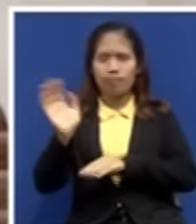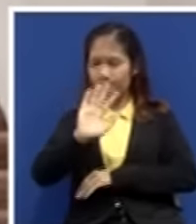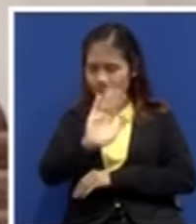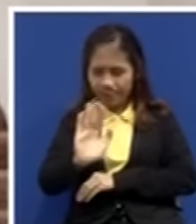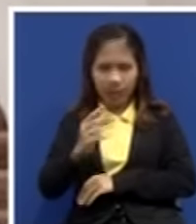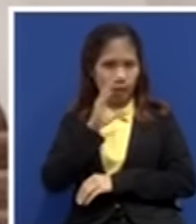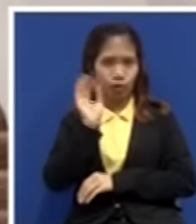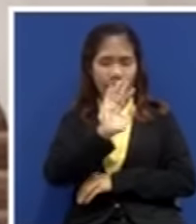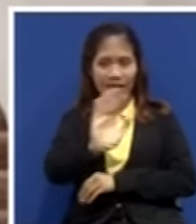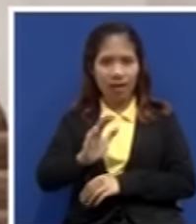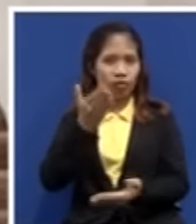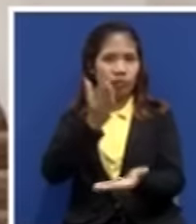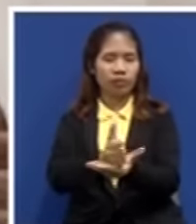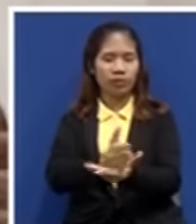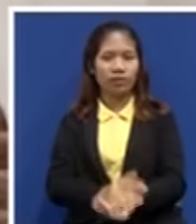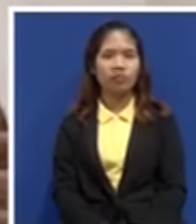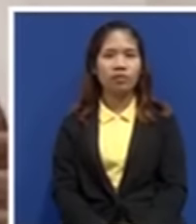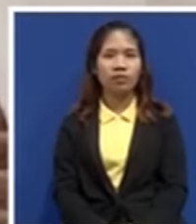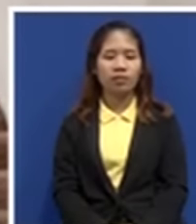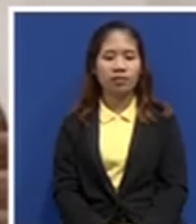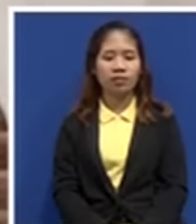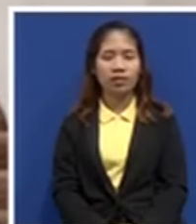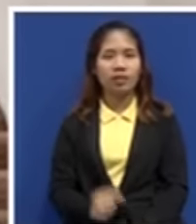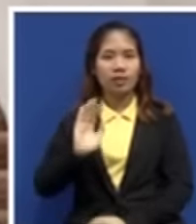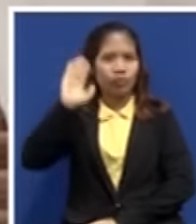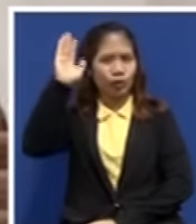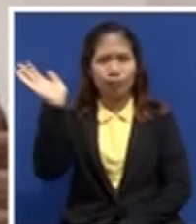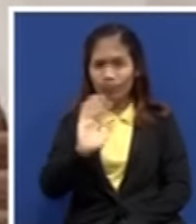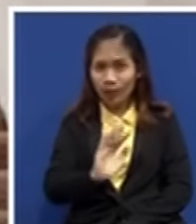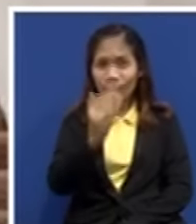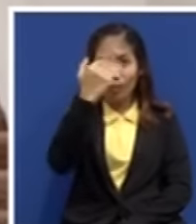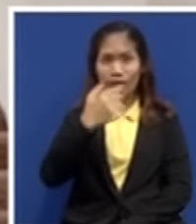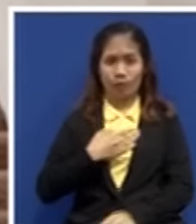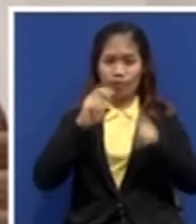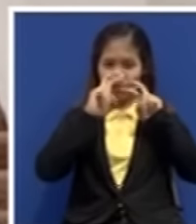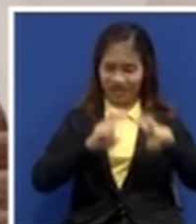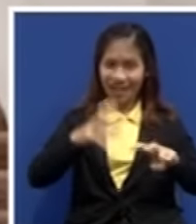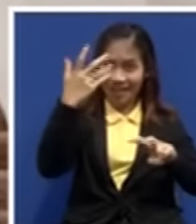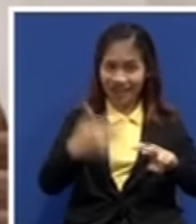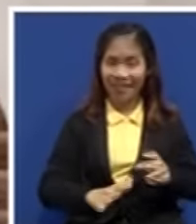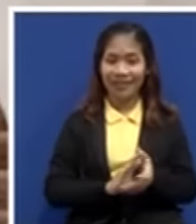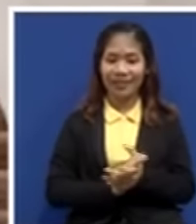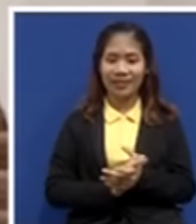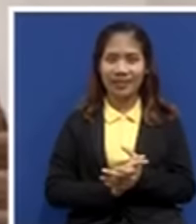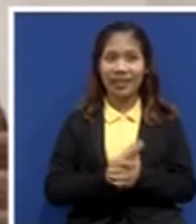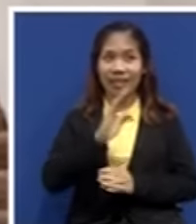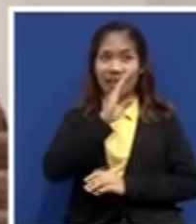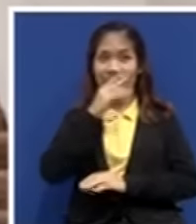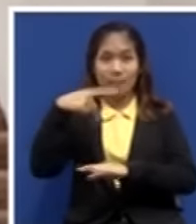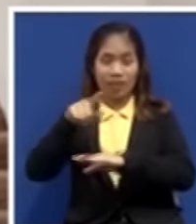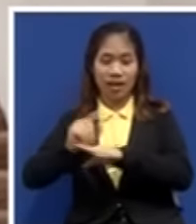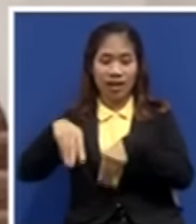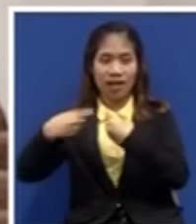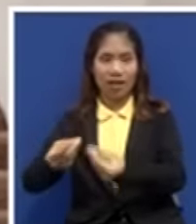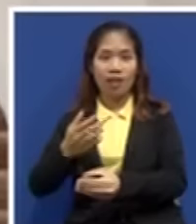นะครับไม่ให้ท่านใดพูดแล้วนะครับ ท่านประธาน ไม่ต้องประท้วงผมเพราะผมวินิจฉัยแล้วนะครับ เมื่อท่านประธานให้ผมพู